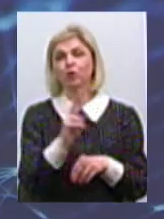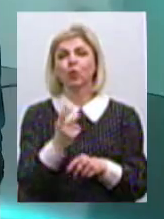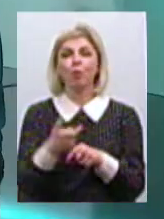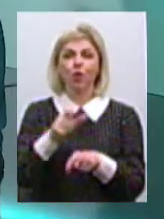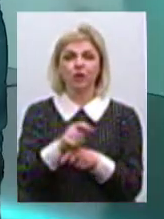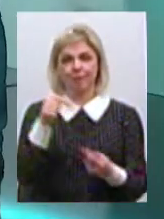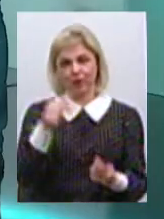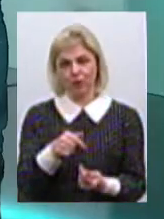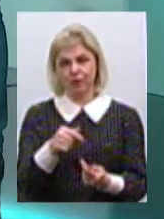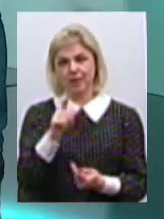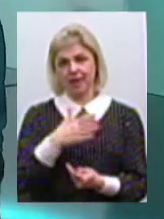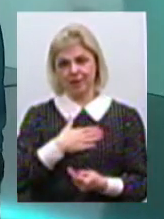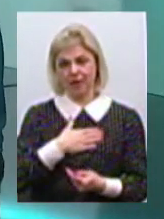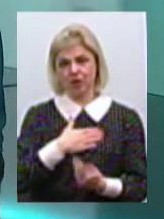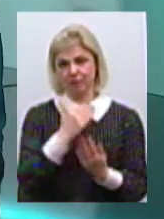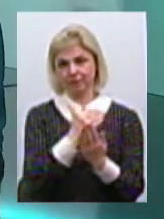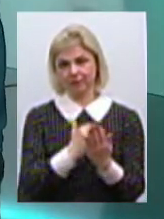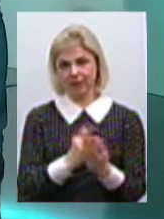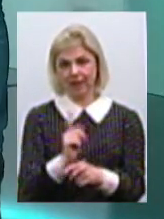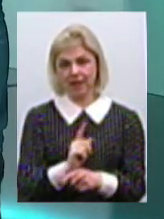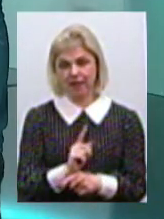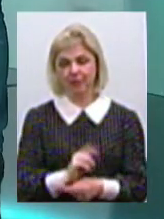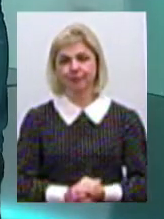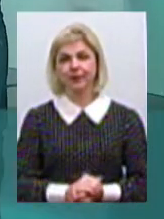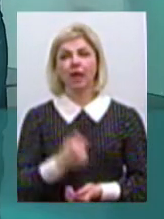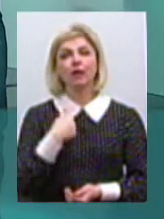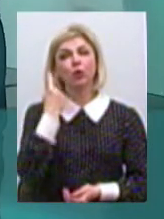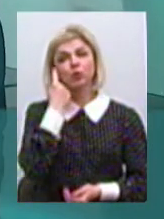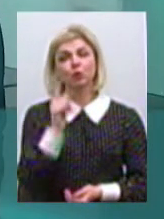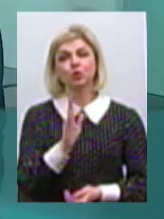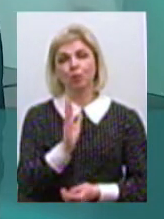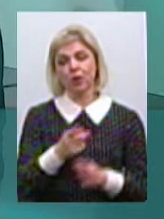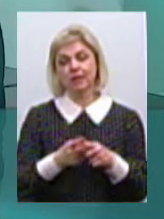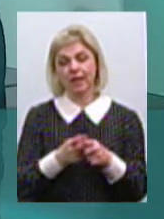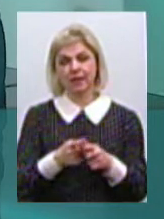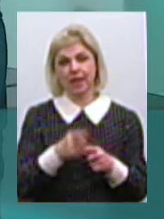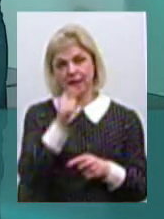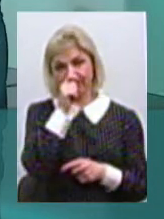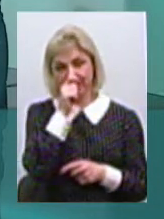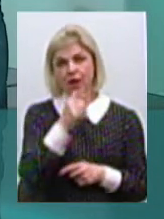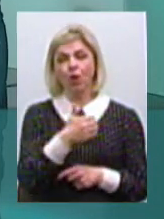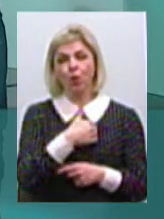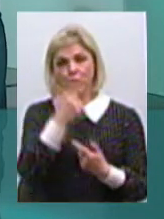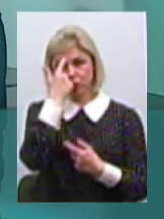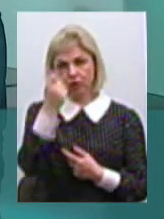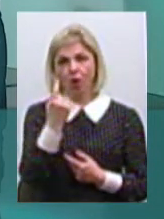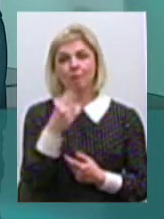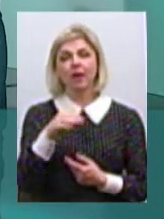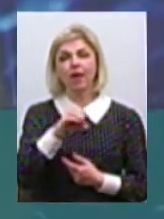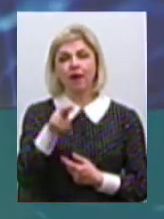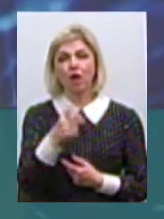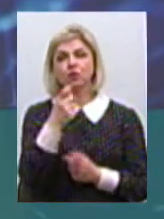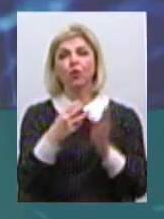підходить за нашими критеріями. Я думаю, що це буде десь в середині квітня. Але хочу наголосити, що 1 мільярд 108 мільйонів –